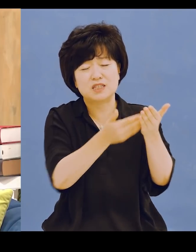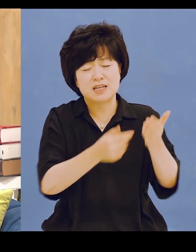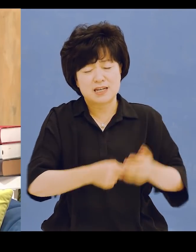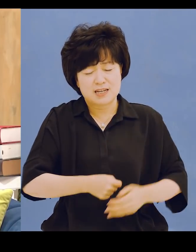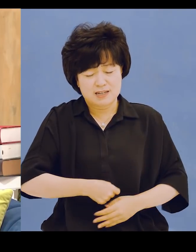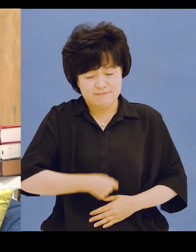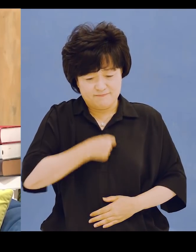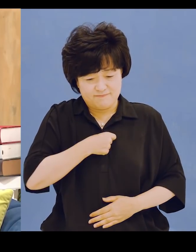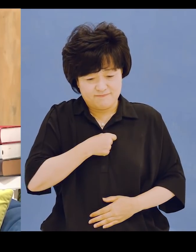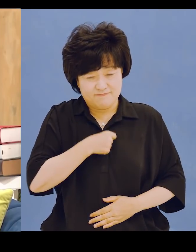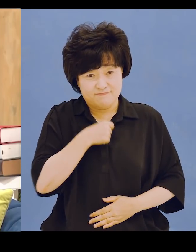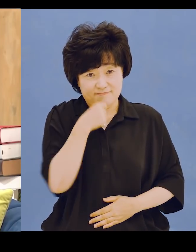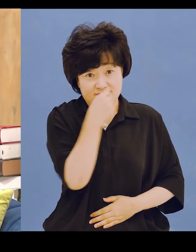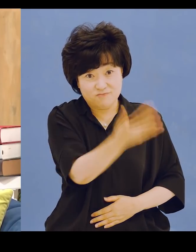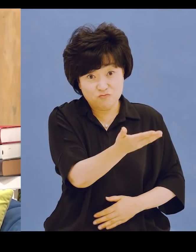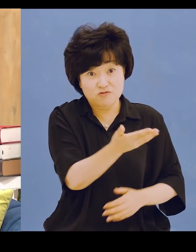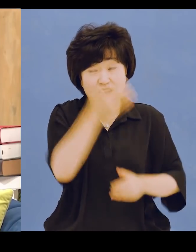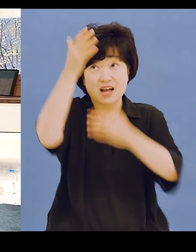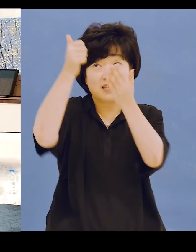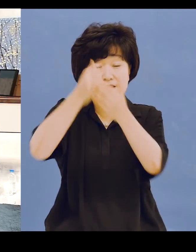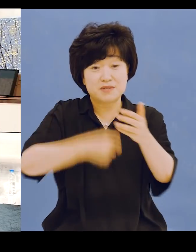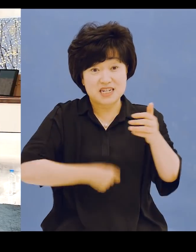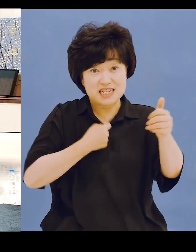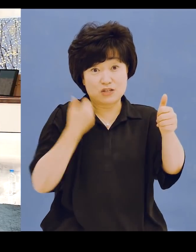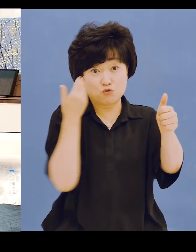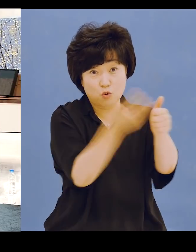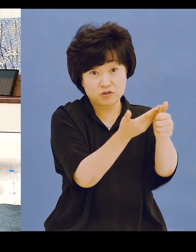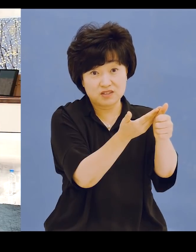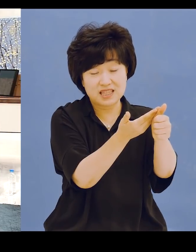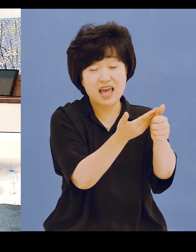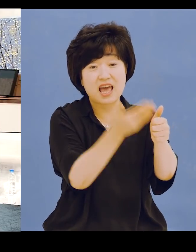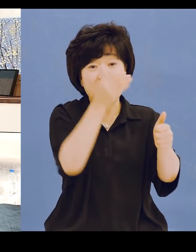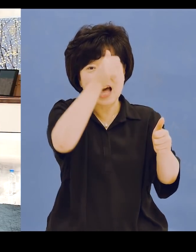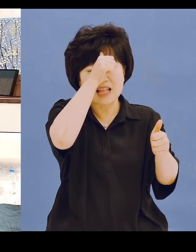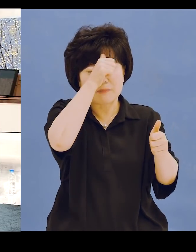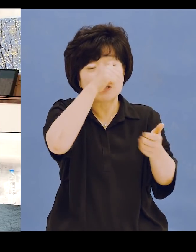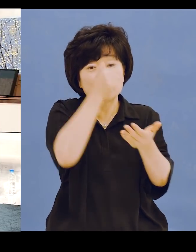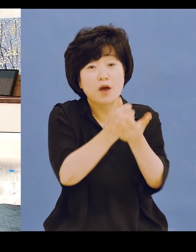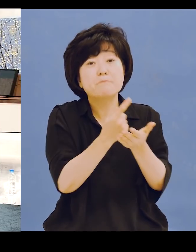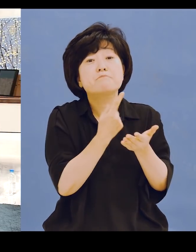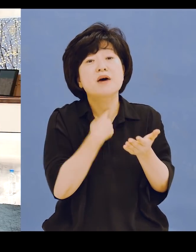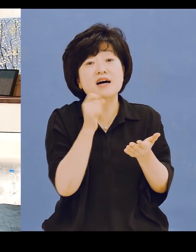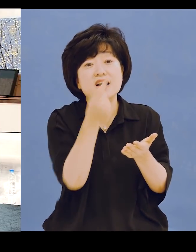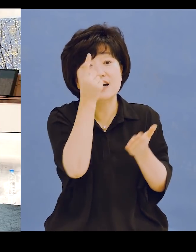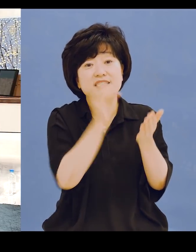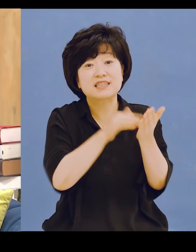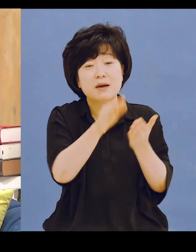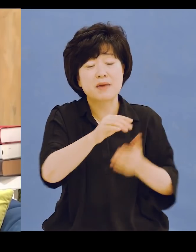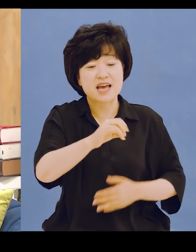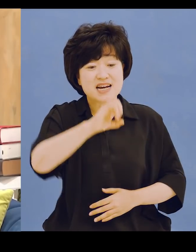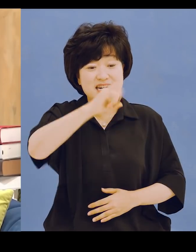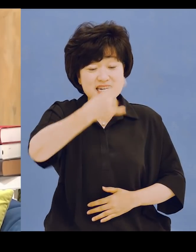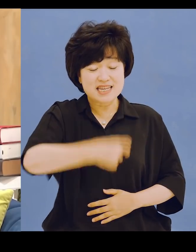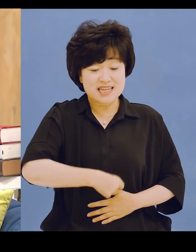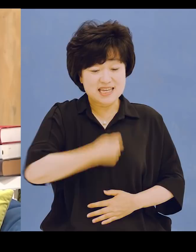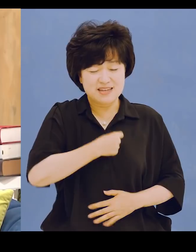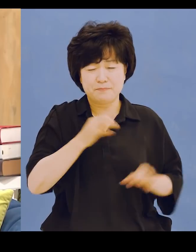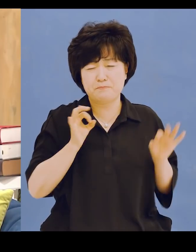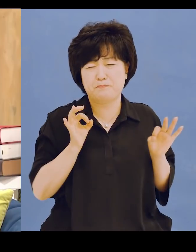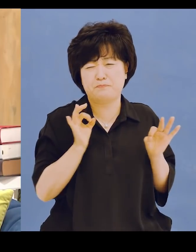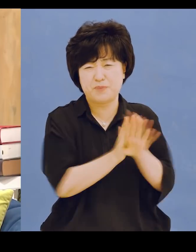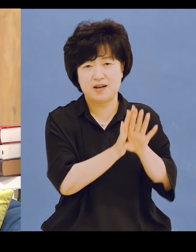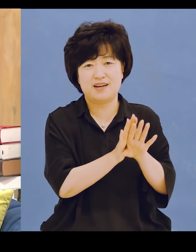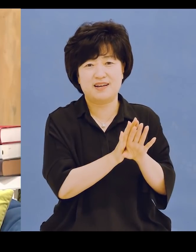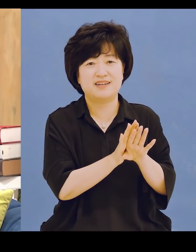라이처스네스가 사라졌다. 그러니까 우리한테 의가 없는 거예요. 의는 없나니 하나도 없다 그러지 않습니까? 그래서 우리가 할 수 있는 건 종교적인